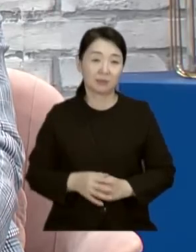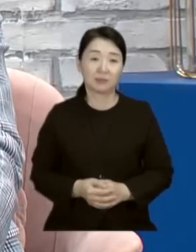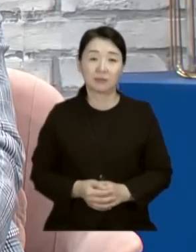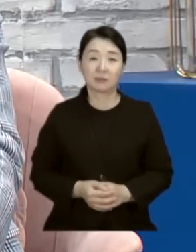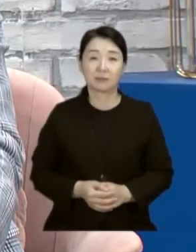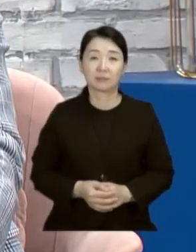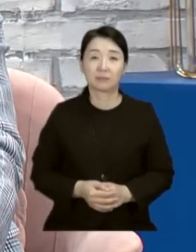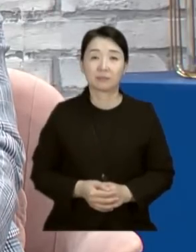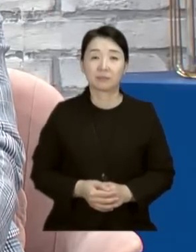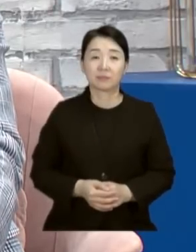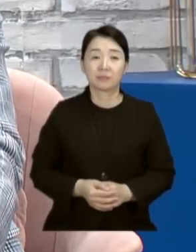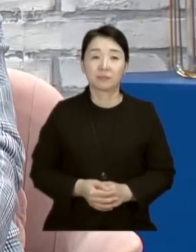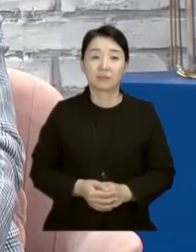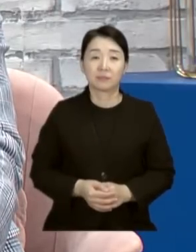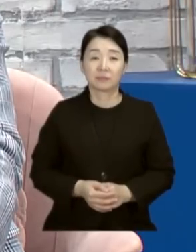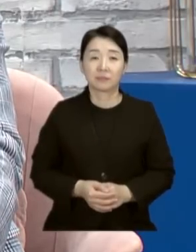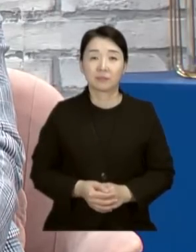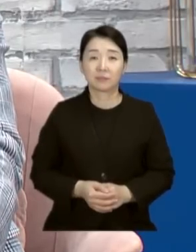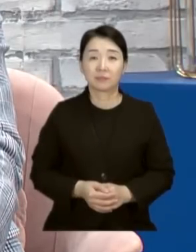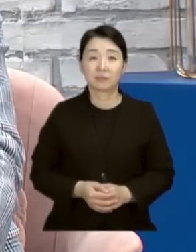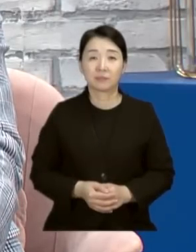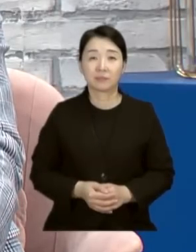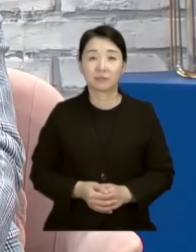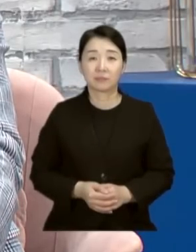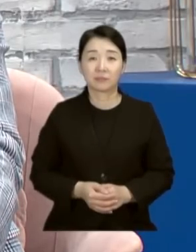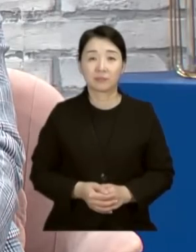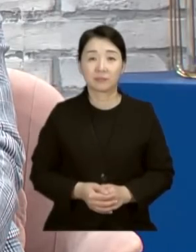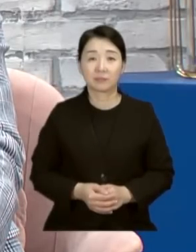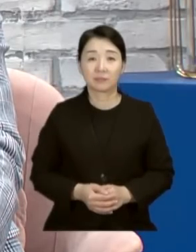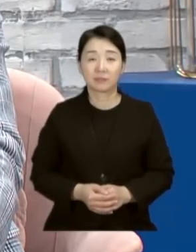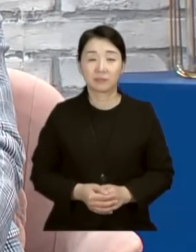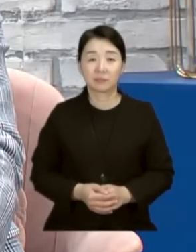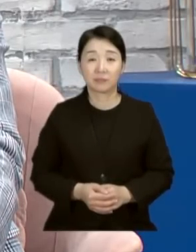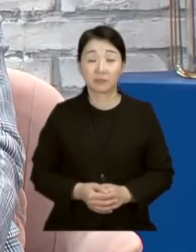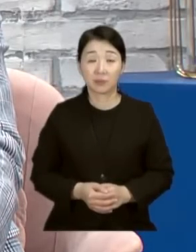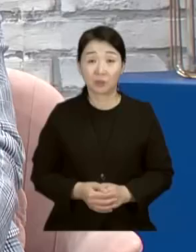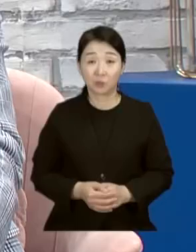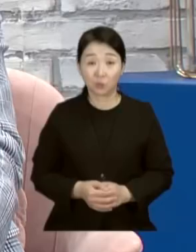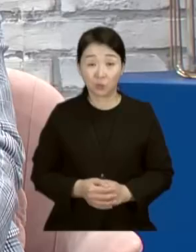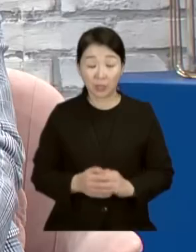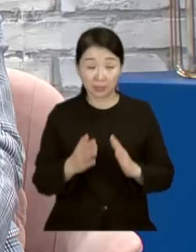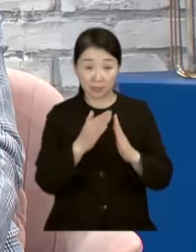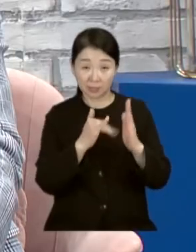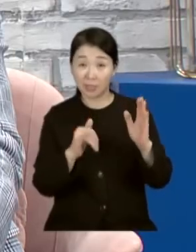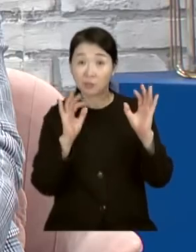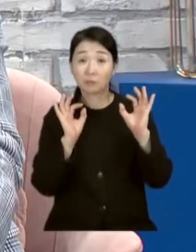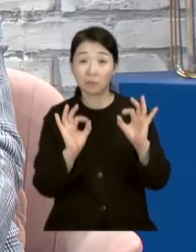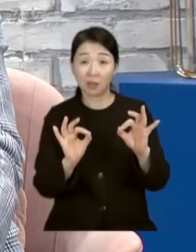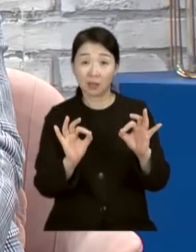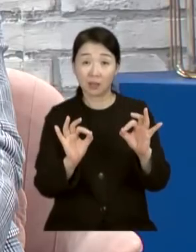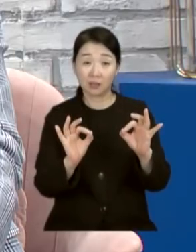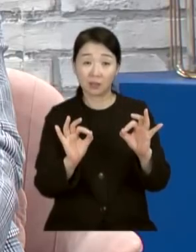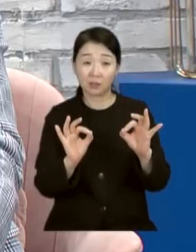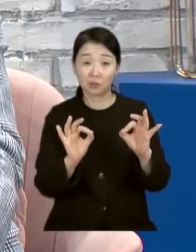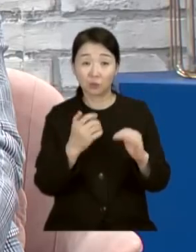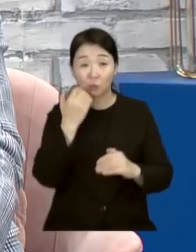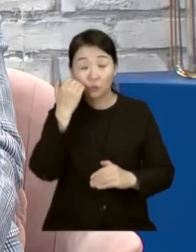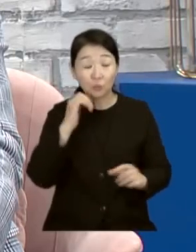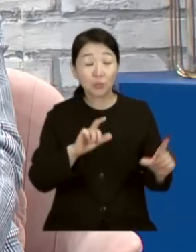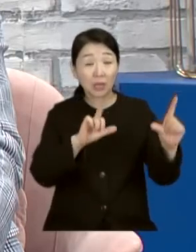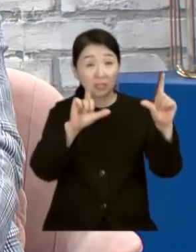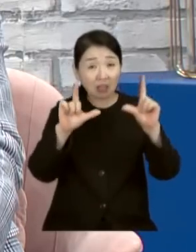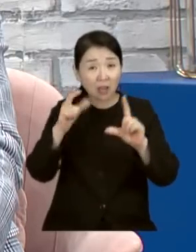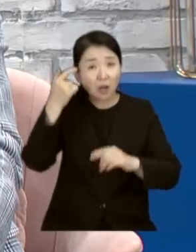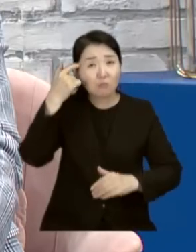양육을 하시잖아요. 맞아요. 네. 그런데 어, 우리가 그 저기 가정을 보면서